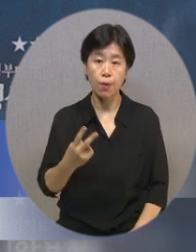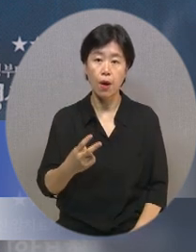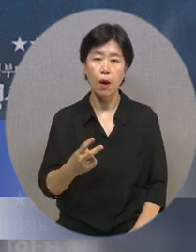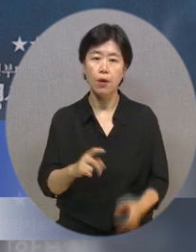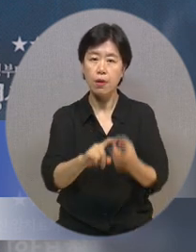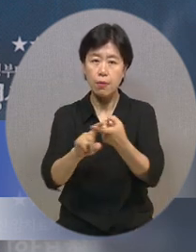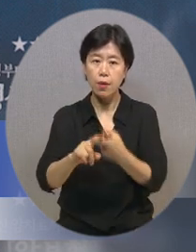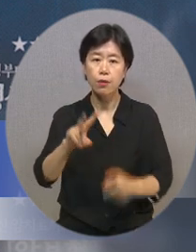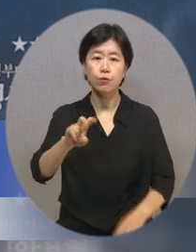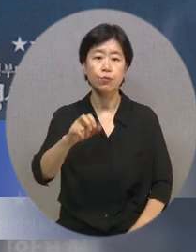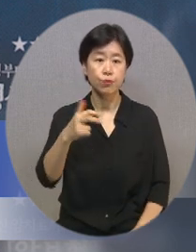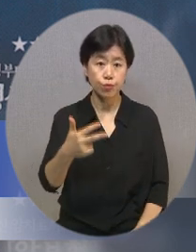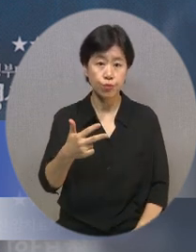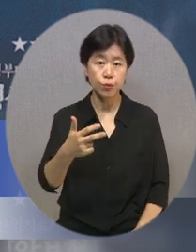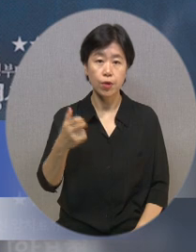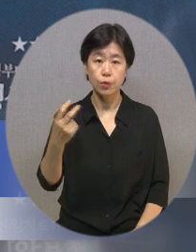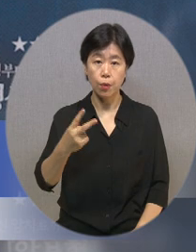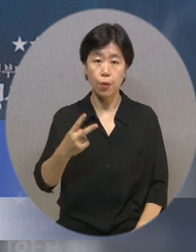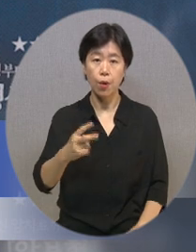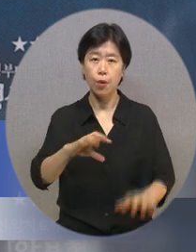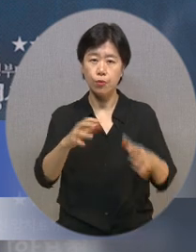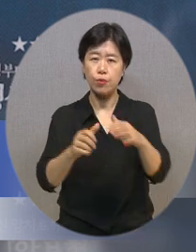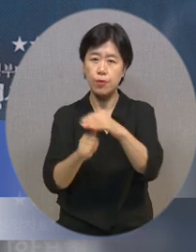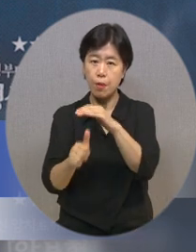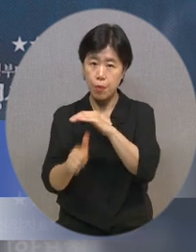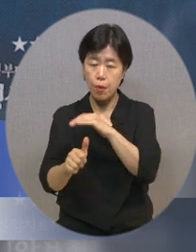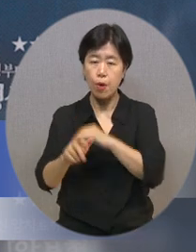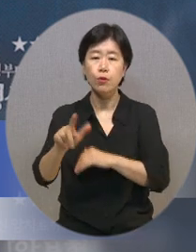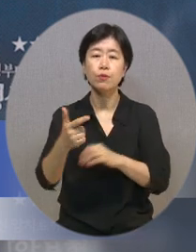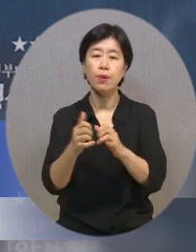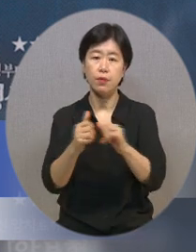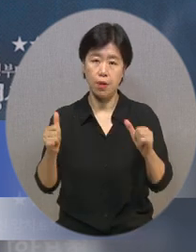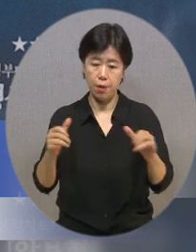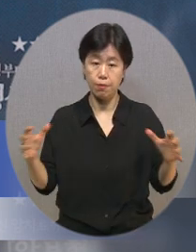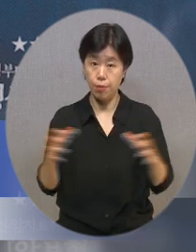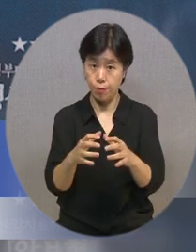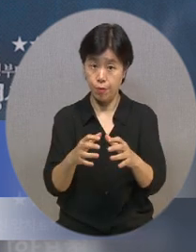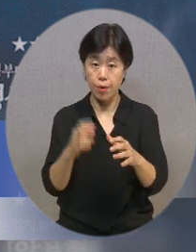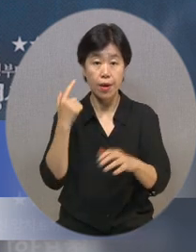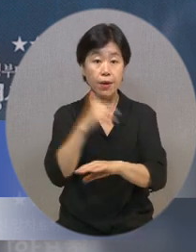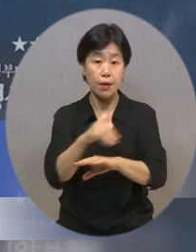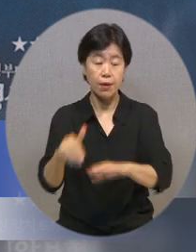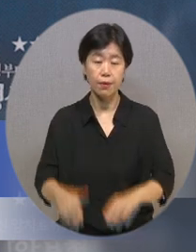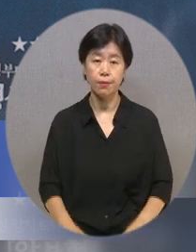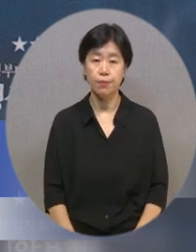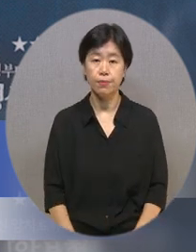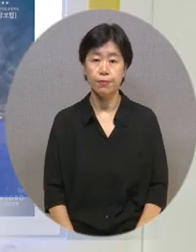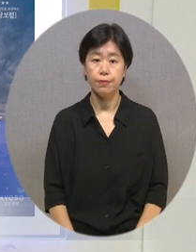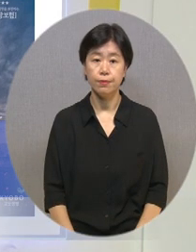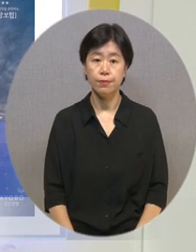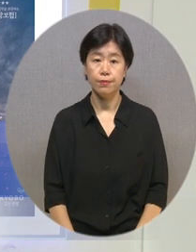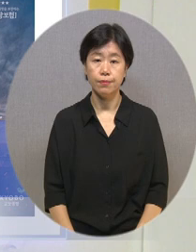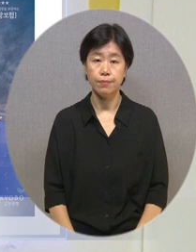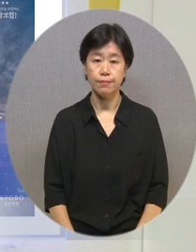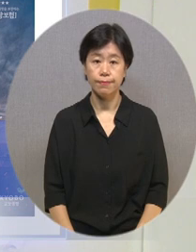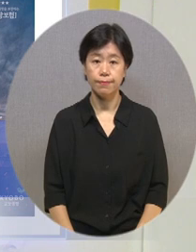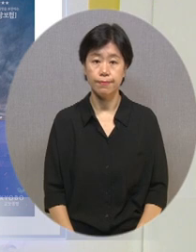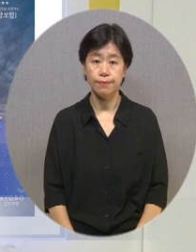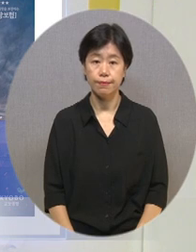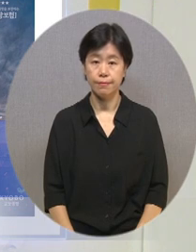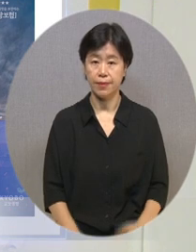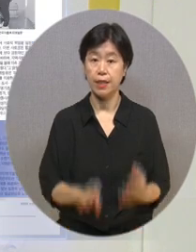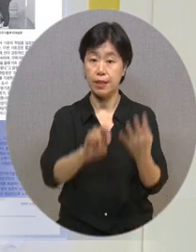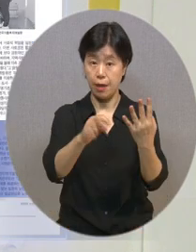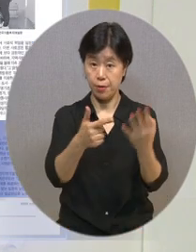등 219개 국제기구 대표단 600여명이 참가할 예정입니다 계속해서